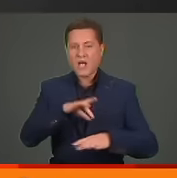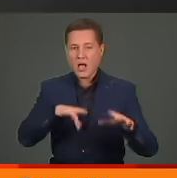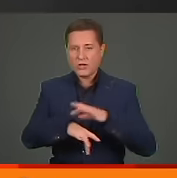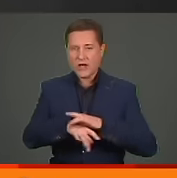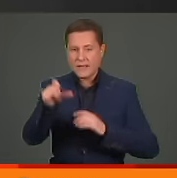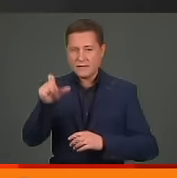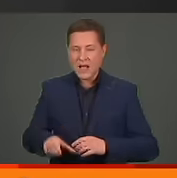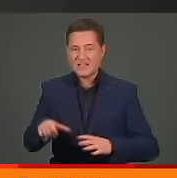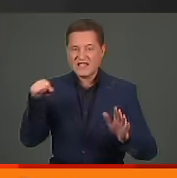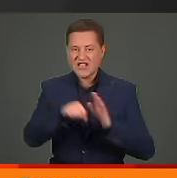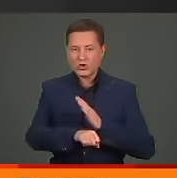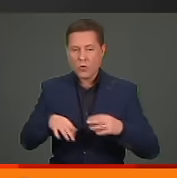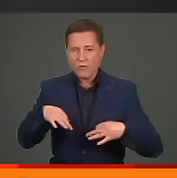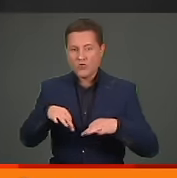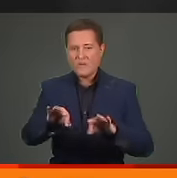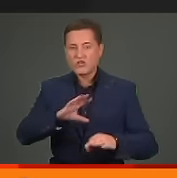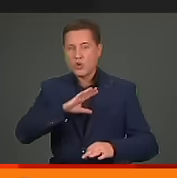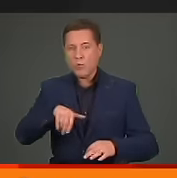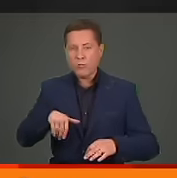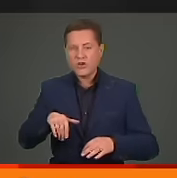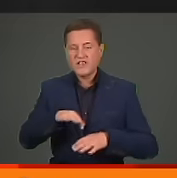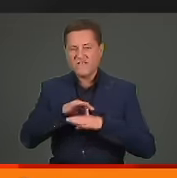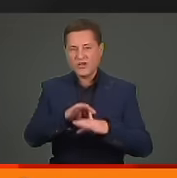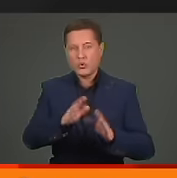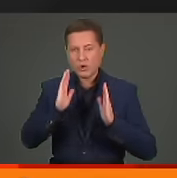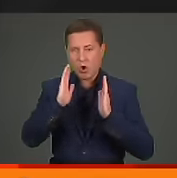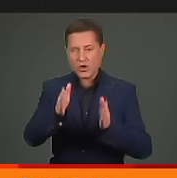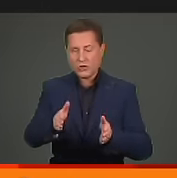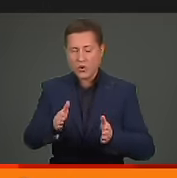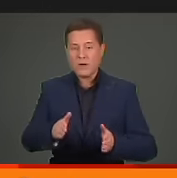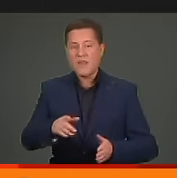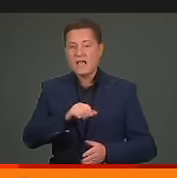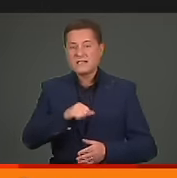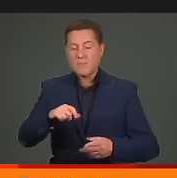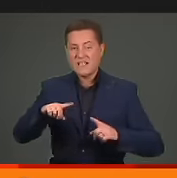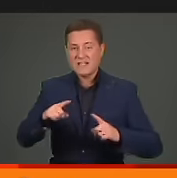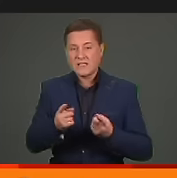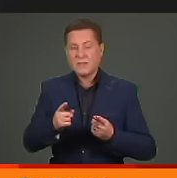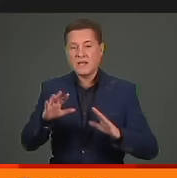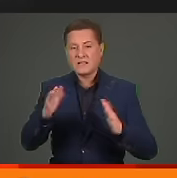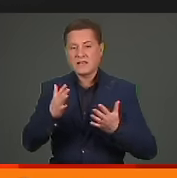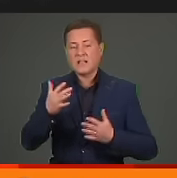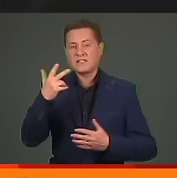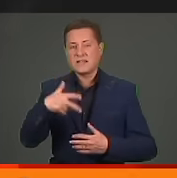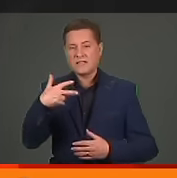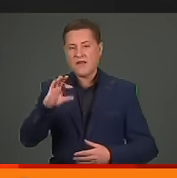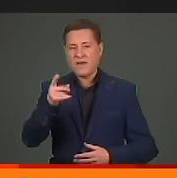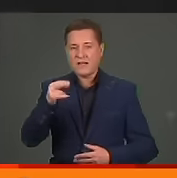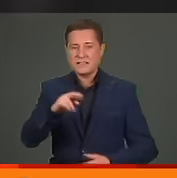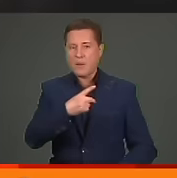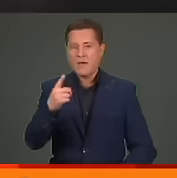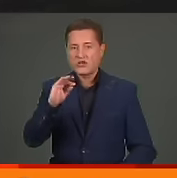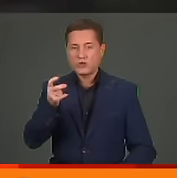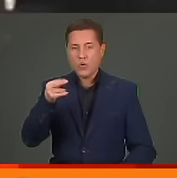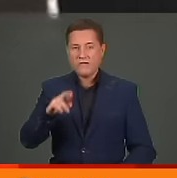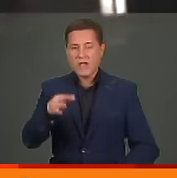кайданки, заштовхують у машину і потім ведуть коридорами. Саме затримання сталося ще 30 вересня, а вже 1 жовтня